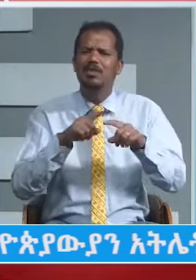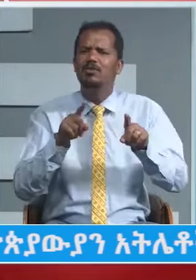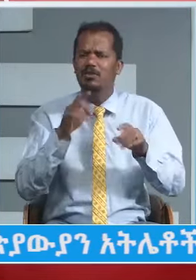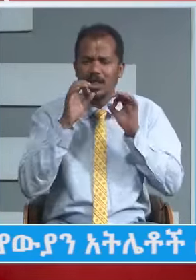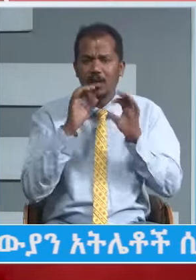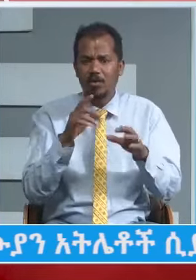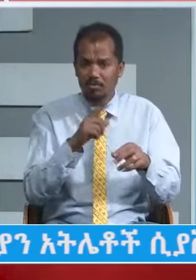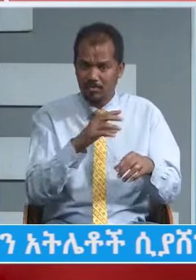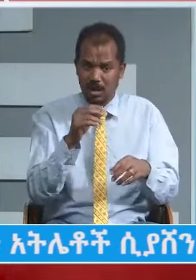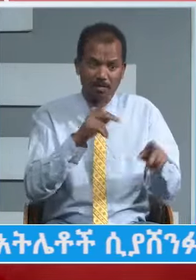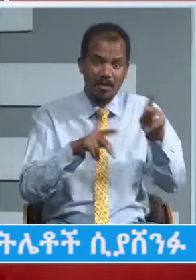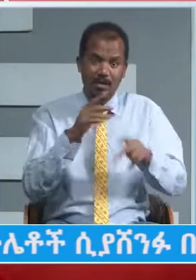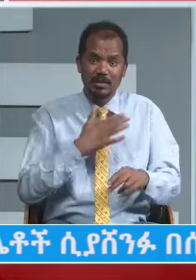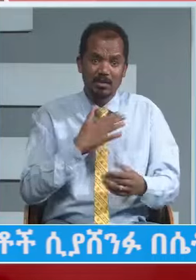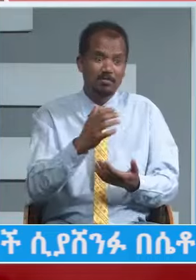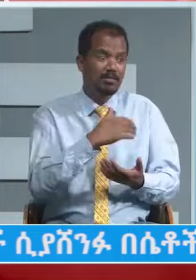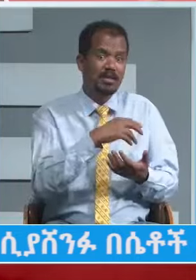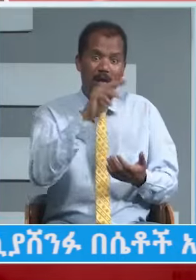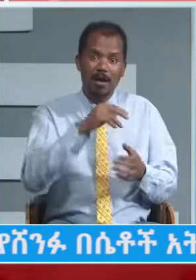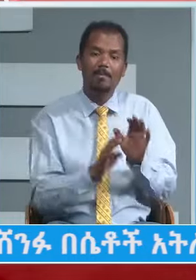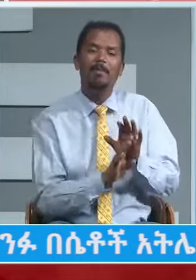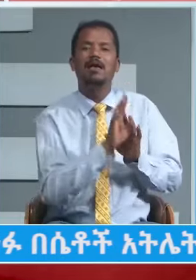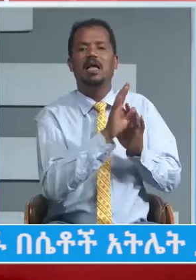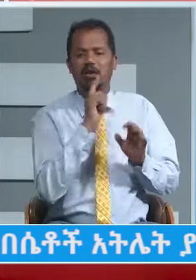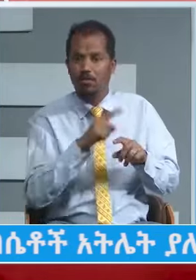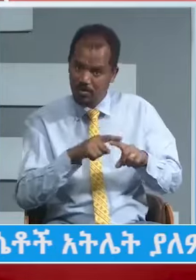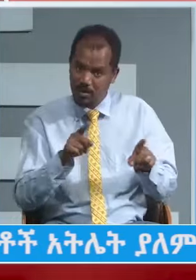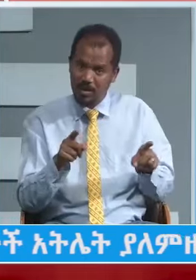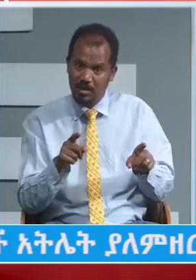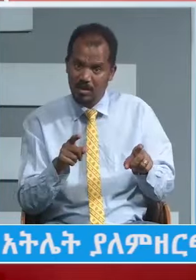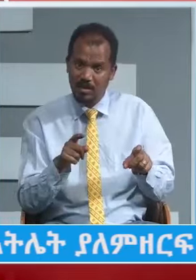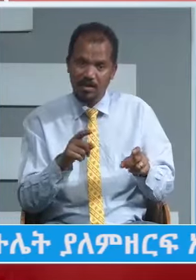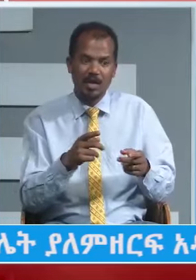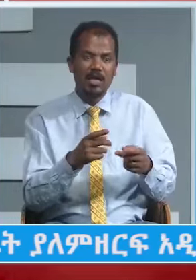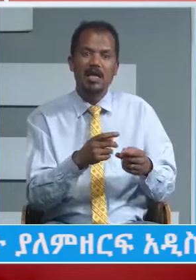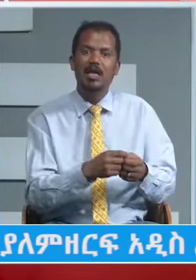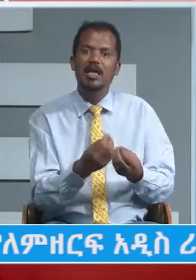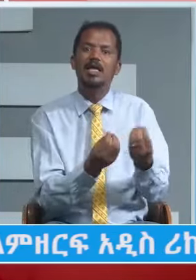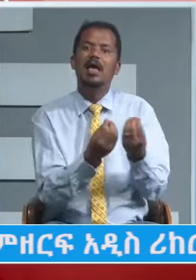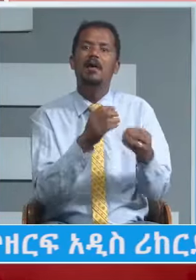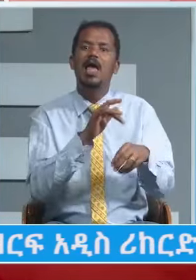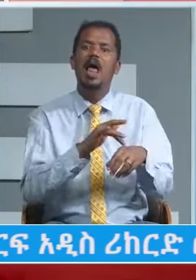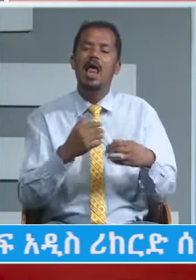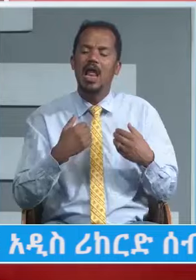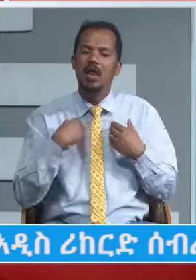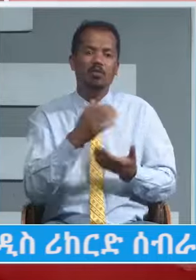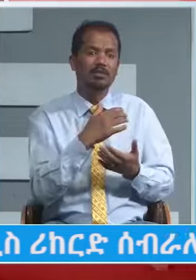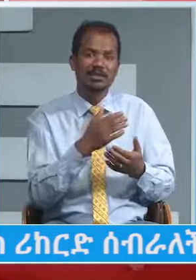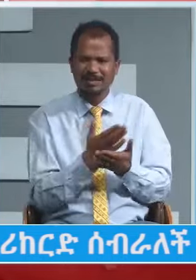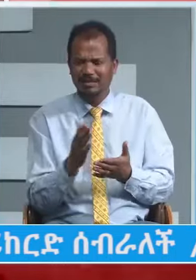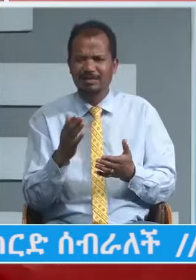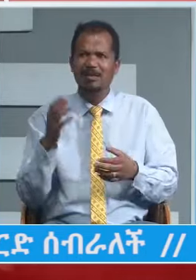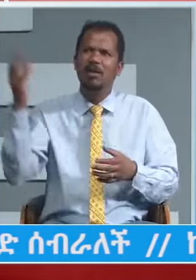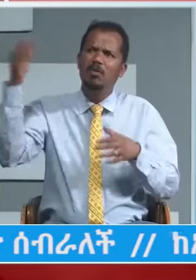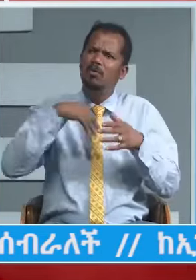ያህል ልዩነት የለውም እና ማህበረሰባችን ምርታማነትን በማሳደግ ነው በተለይ ደግሞ መስክ ላይ ያለው ገበያ ላይ ያለው የምርት እጥረትን